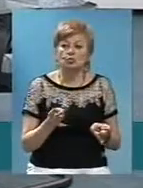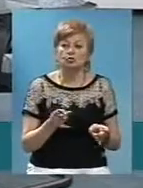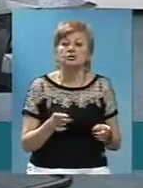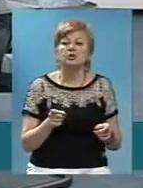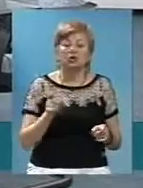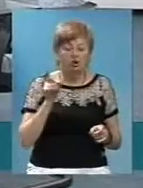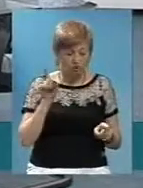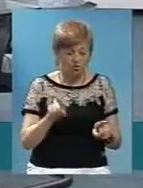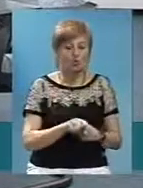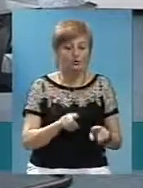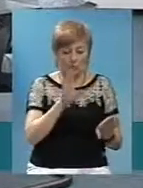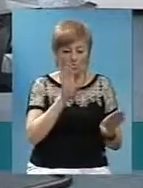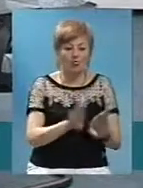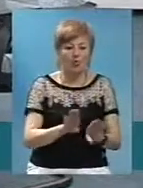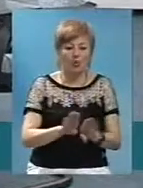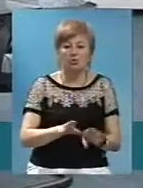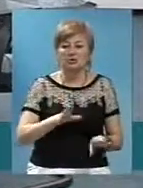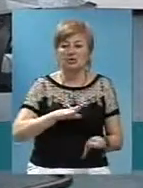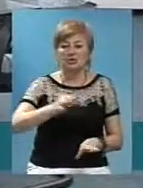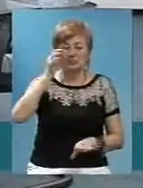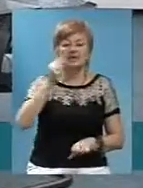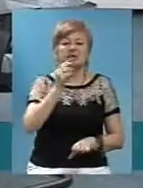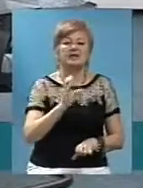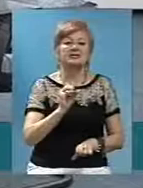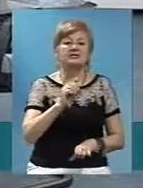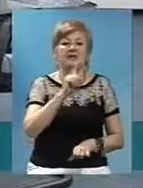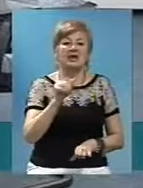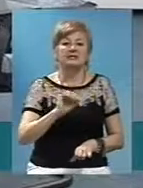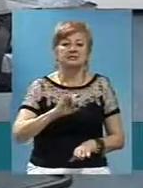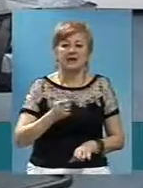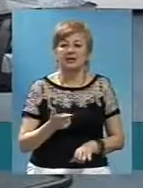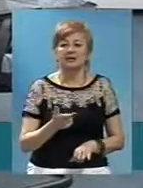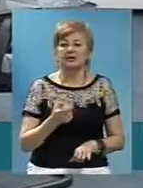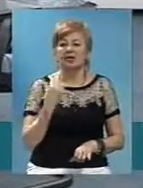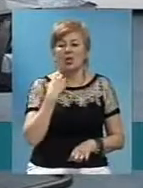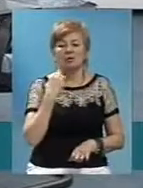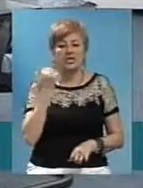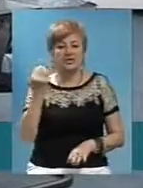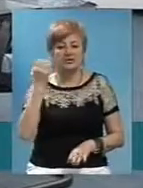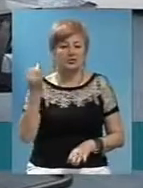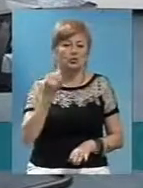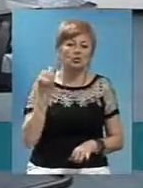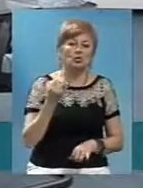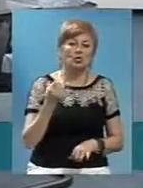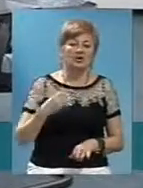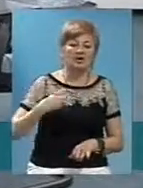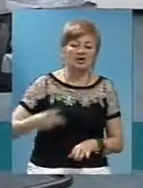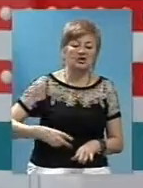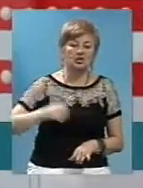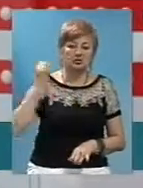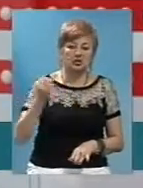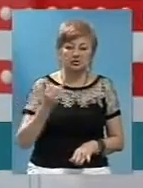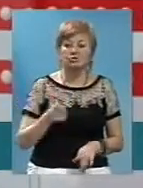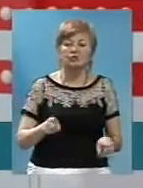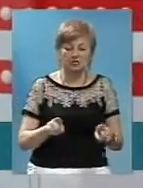були подібні речі. Ну, згадаємо Цезаря, Калігулу, чи англійську історію, чи французьку історію. Ми знайдемо